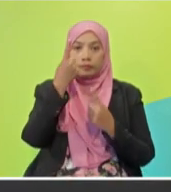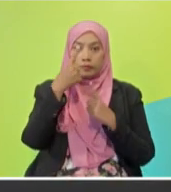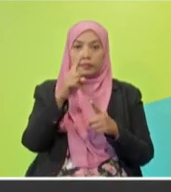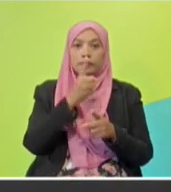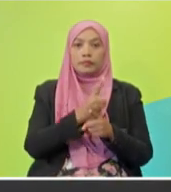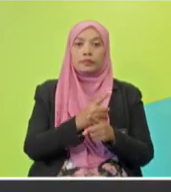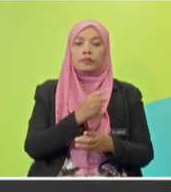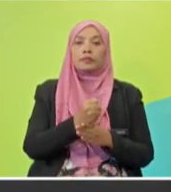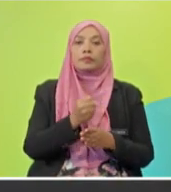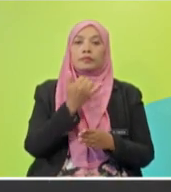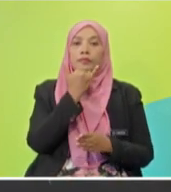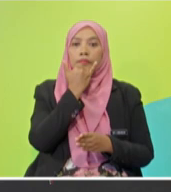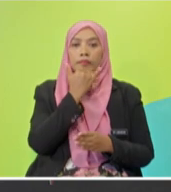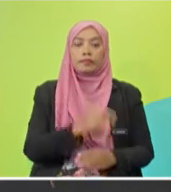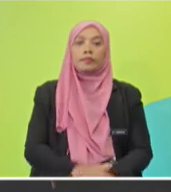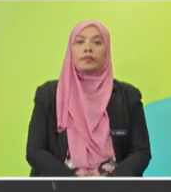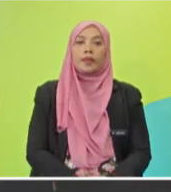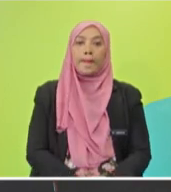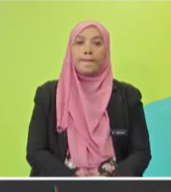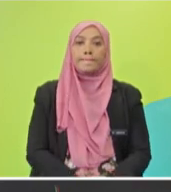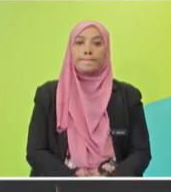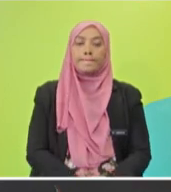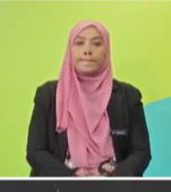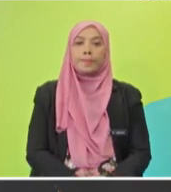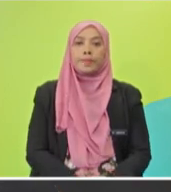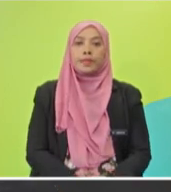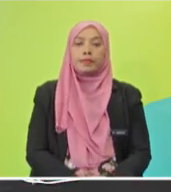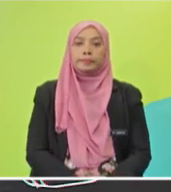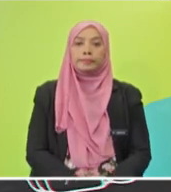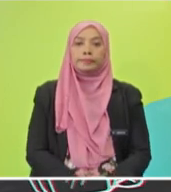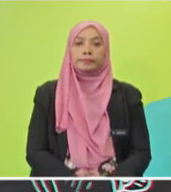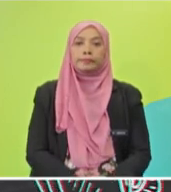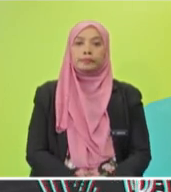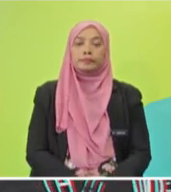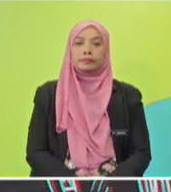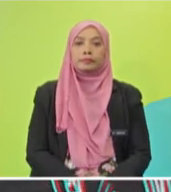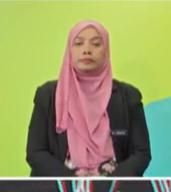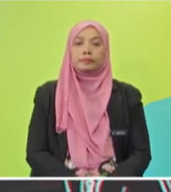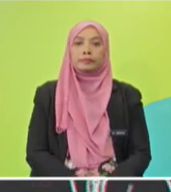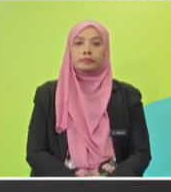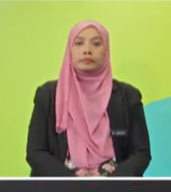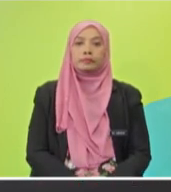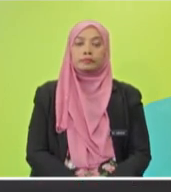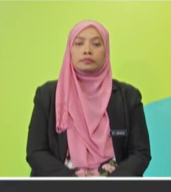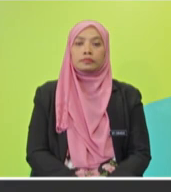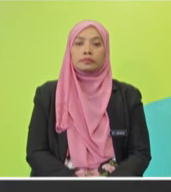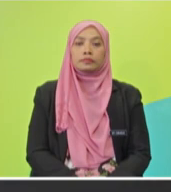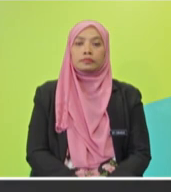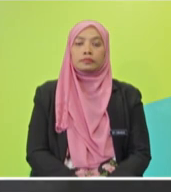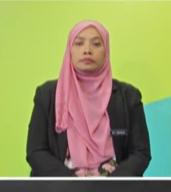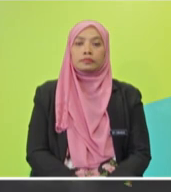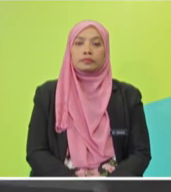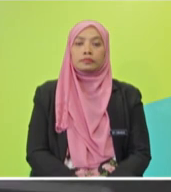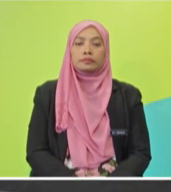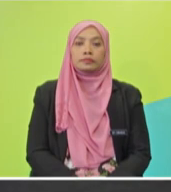3:1/5 meter, nisbah 480 sentimeter, nisbah 6400 milimeter, iaitu 6400 milimeter. Kita